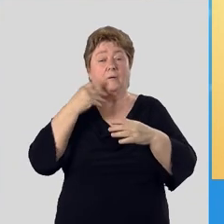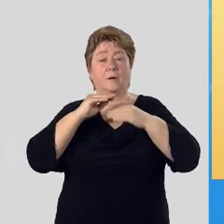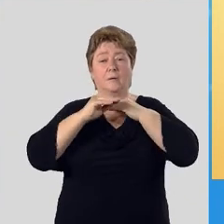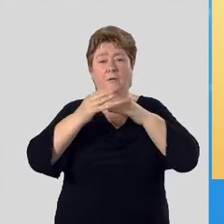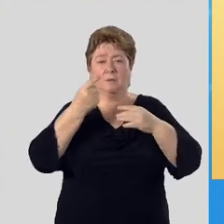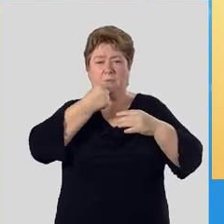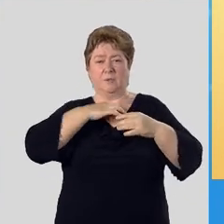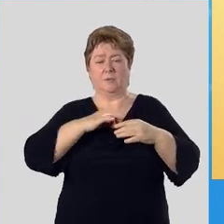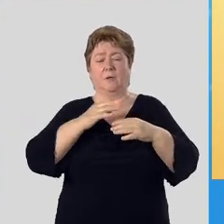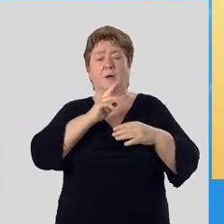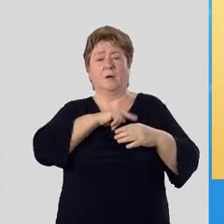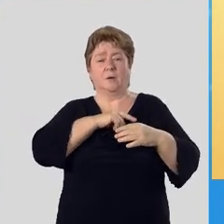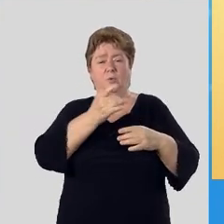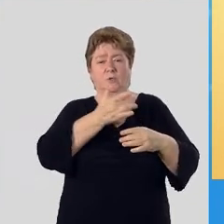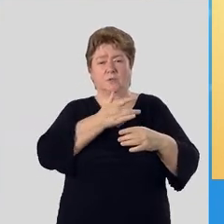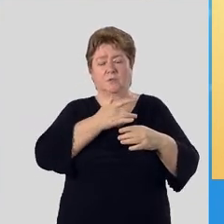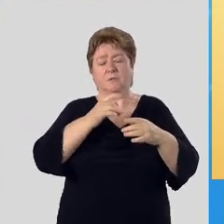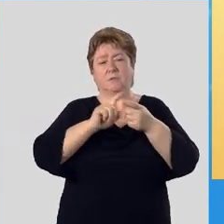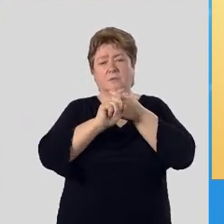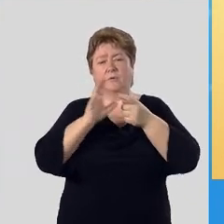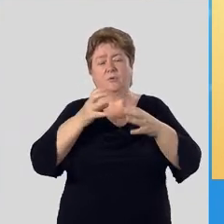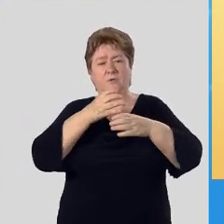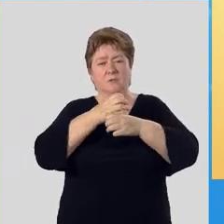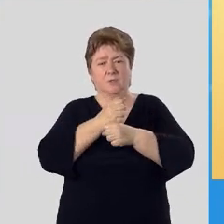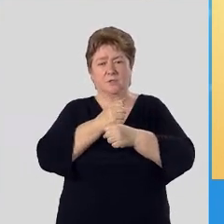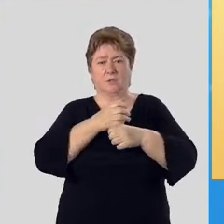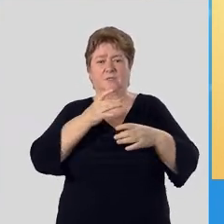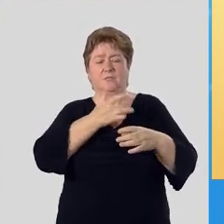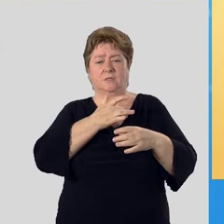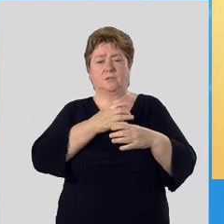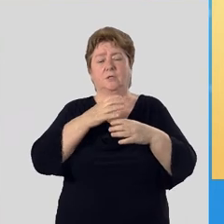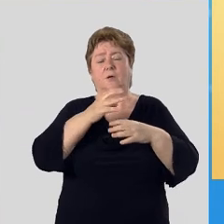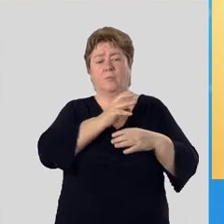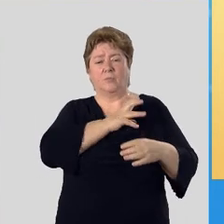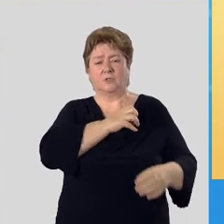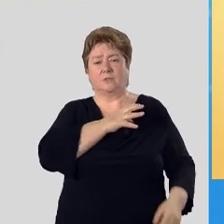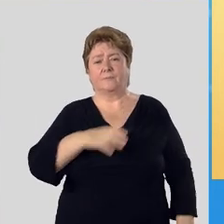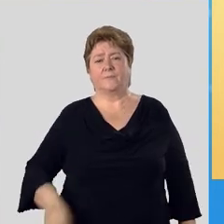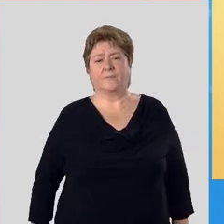гладкие, а работа сердца зависит от сокращений сердечной мышцы.